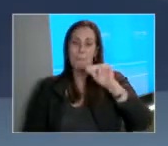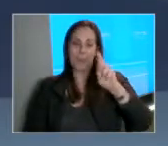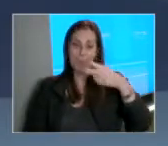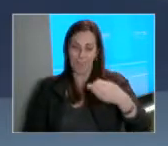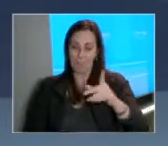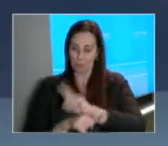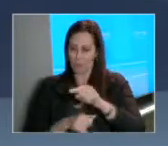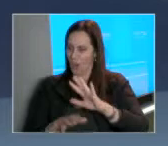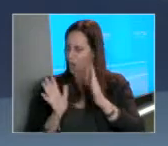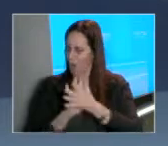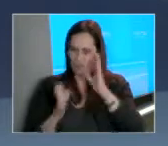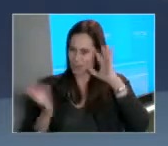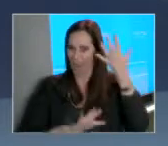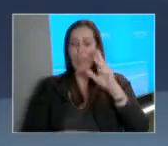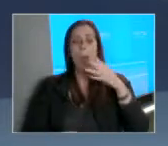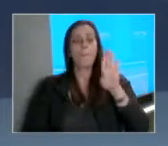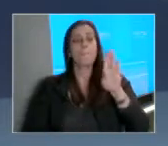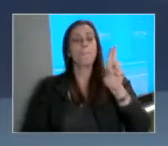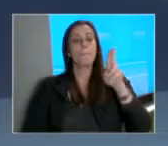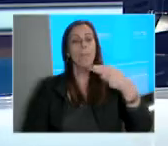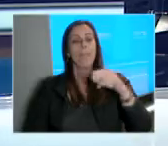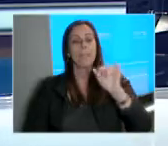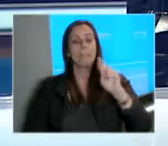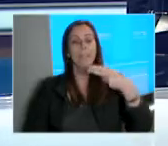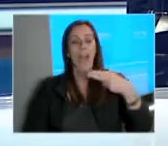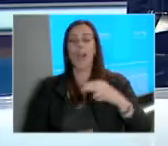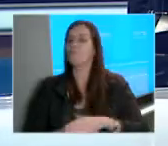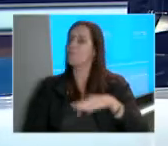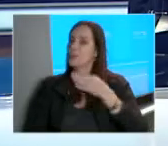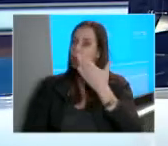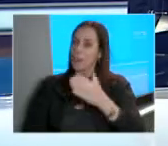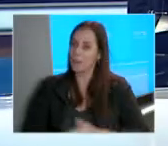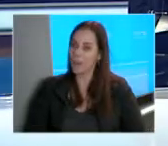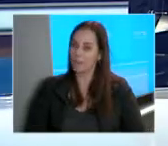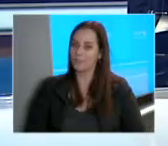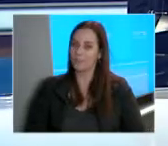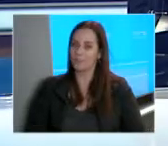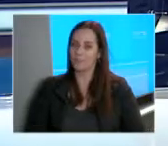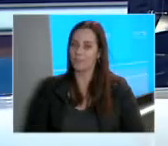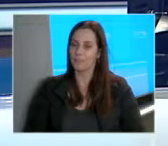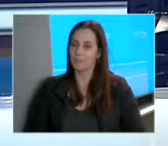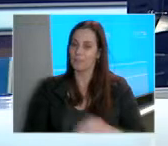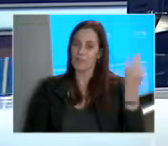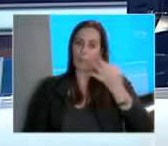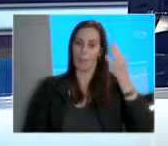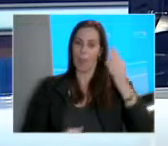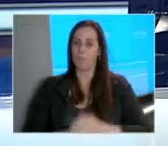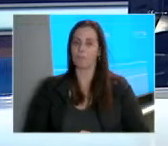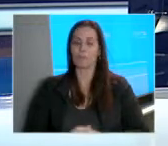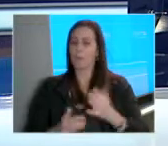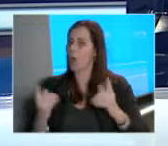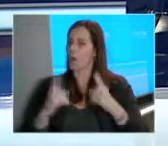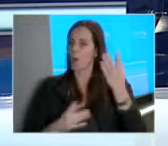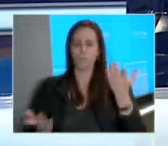בתקופות האלה שהכל מתטרף פה, בהירה ברדוגו יועצת אסטרטגיות לקשרי ממשל. מה שלומך בהירה? סבבה. מה